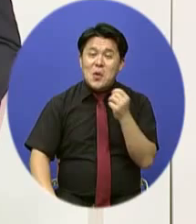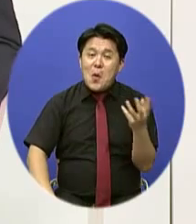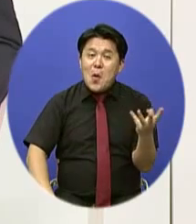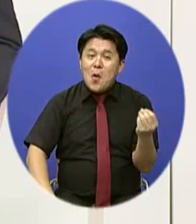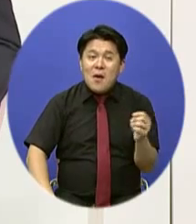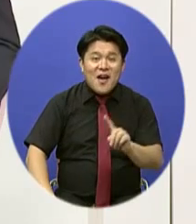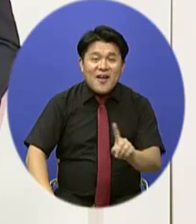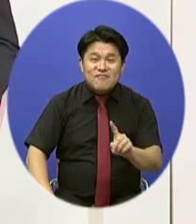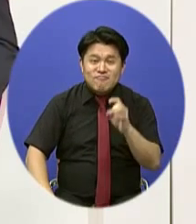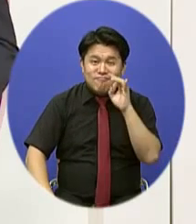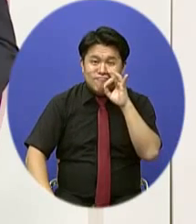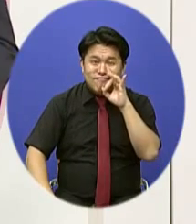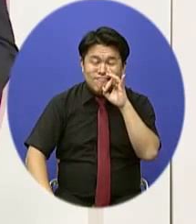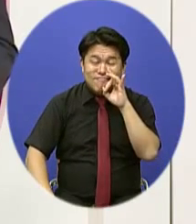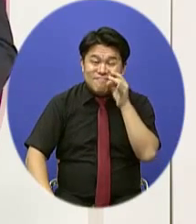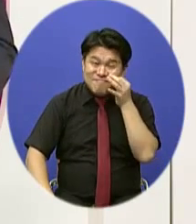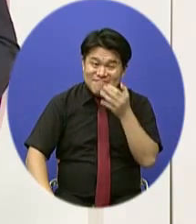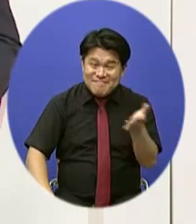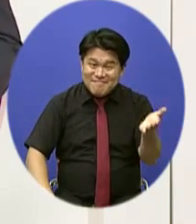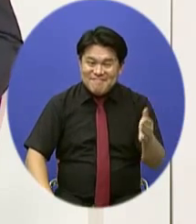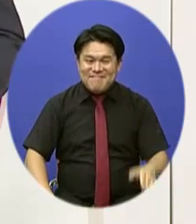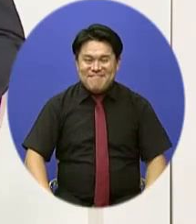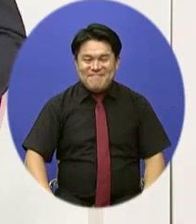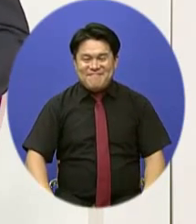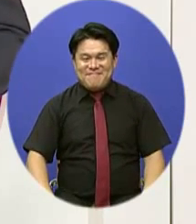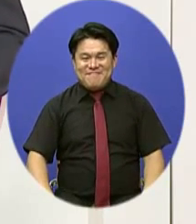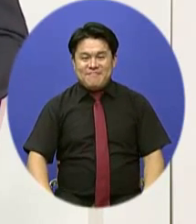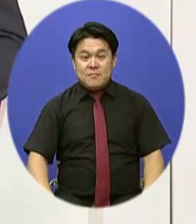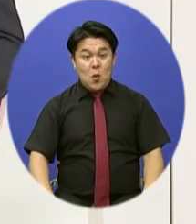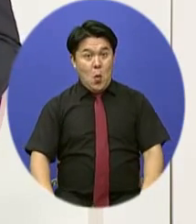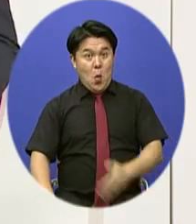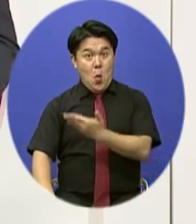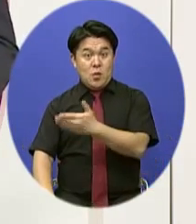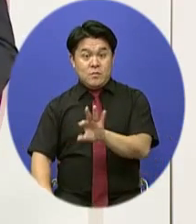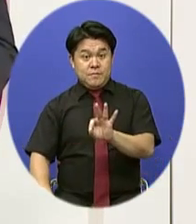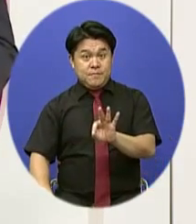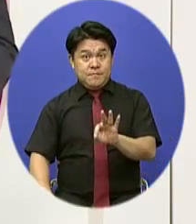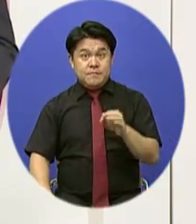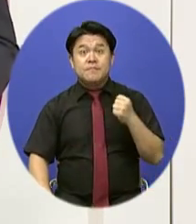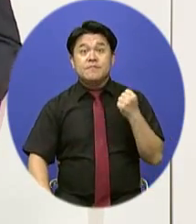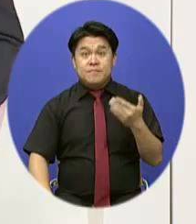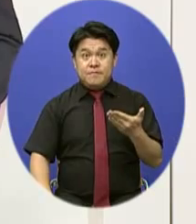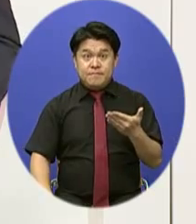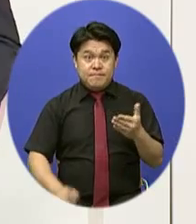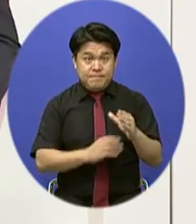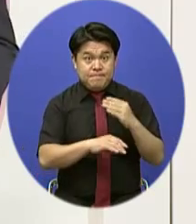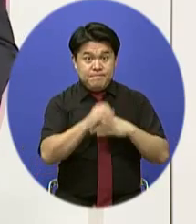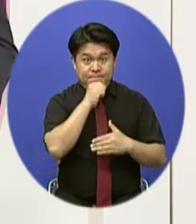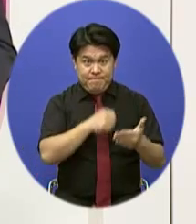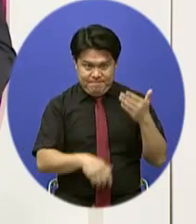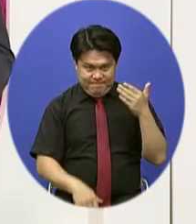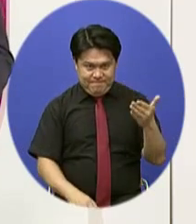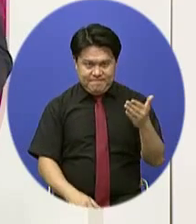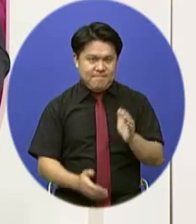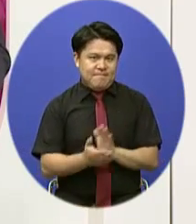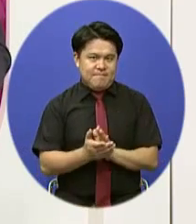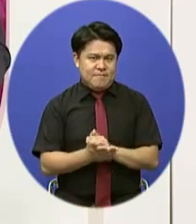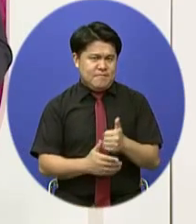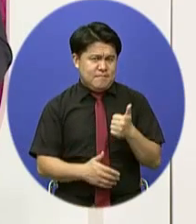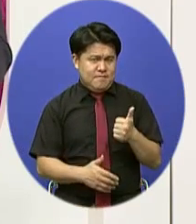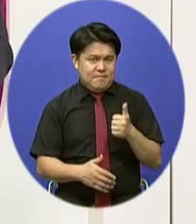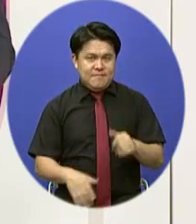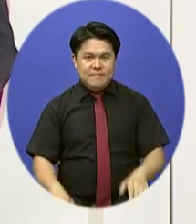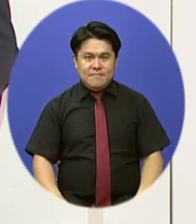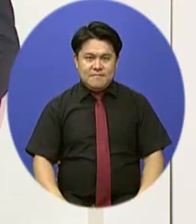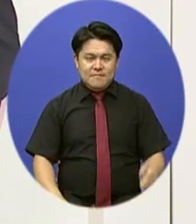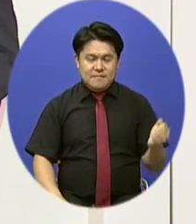두었는지 네. 궁금합니다. 네, 함께 알겠습니다. 보실까요? 9점, 10점, 9점, 보너스 9점입니다. 네, 와,